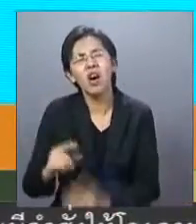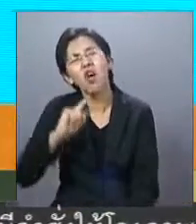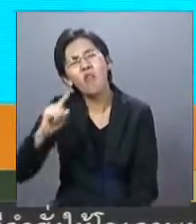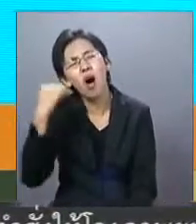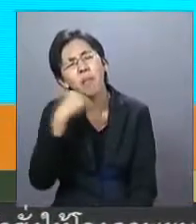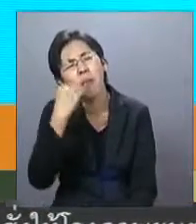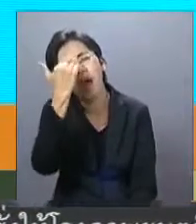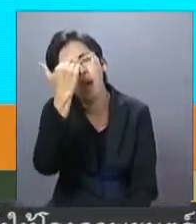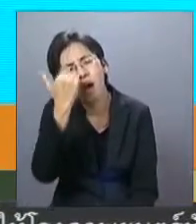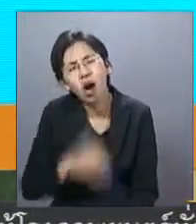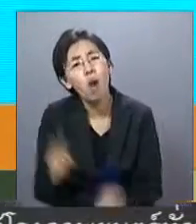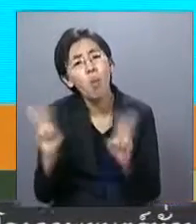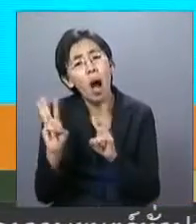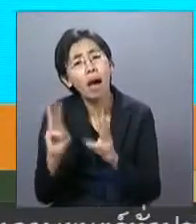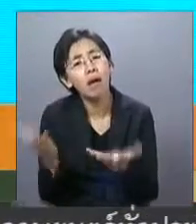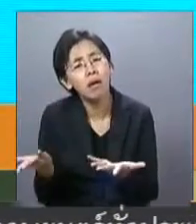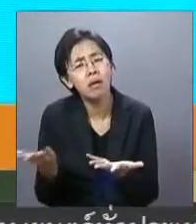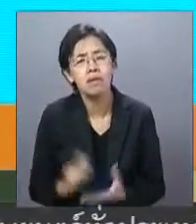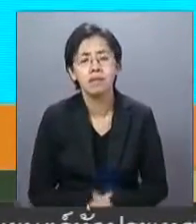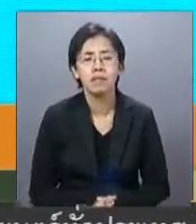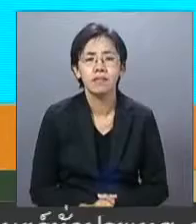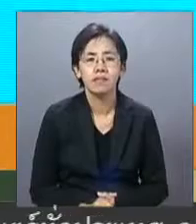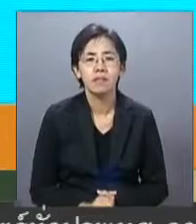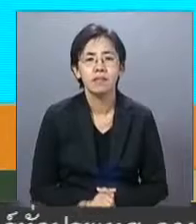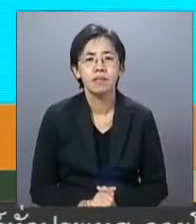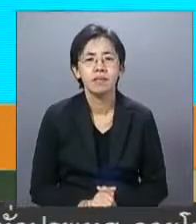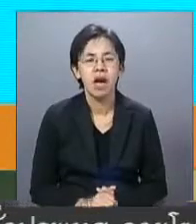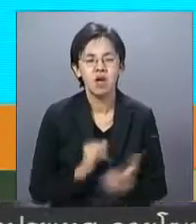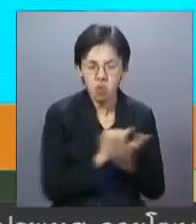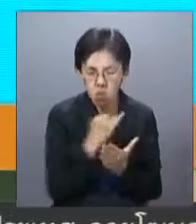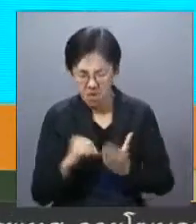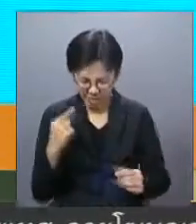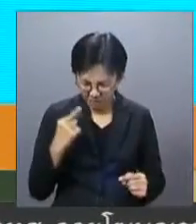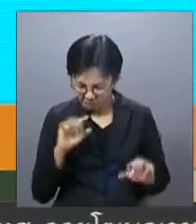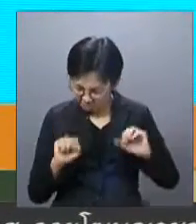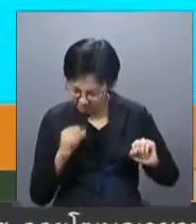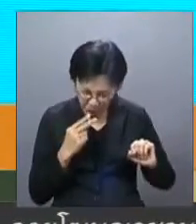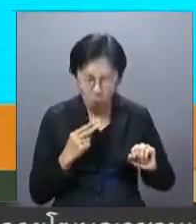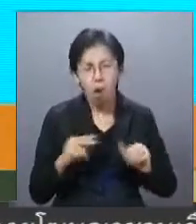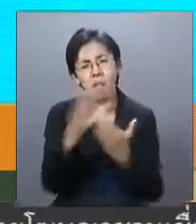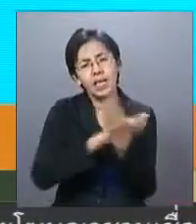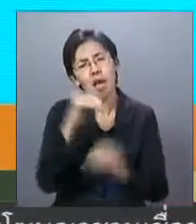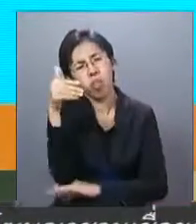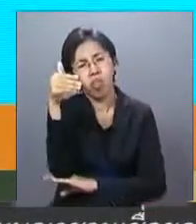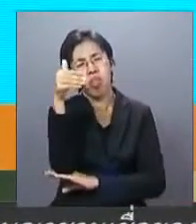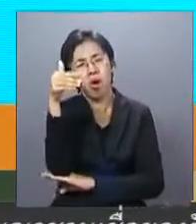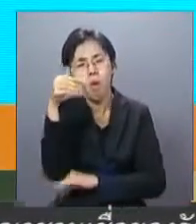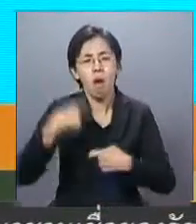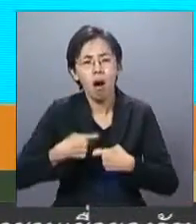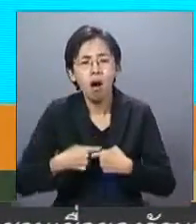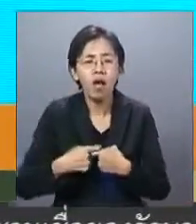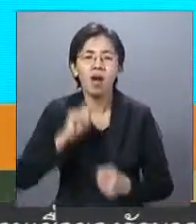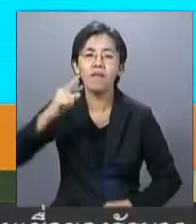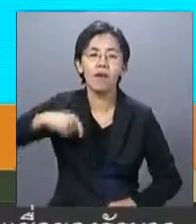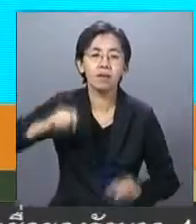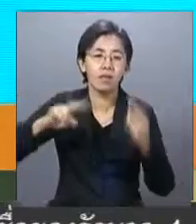นาไม่มีอะไรทำไงไม่รู้ฮะเอาผิดเอาถูกเอาได้แต่ประเทศไทยจะตายอยู่แล้วไอ้นี่ก็จะไปฟ้องศาลปกครองศาลรั